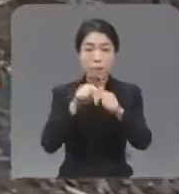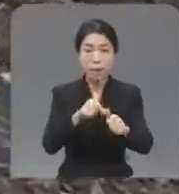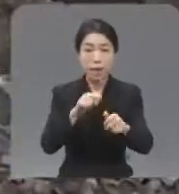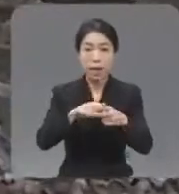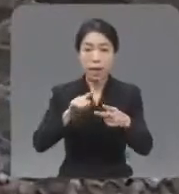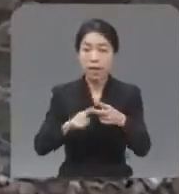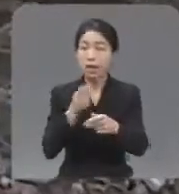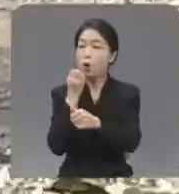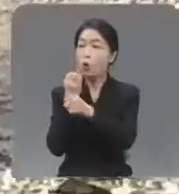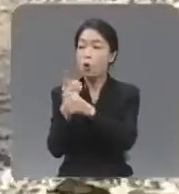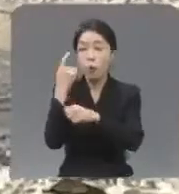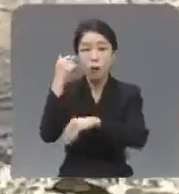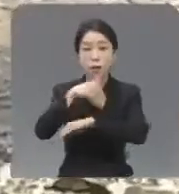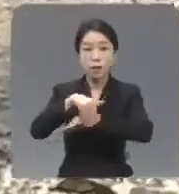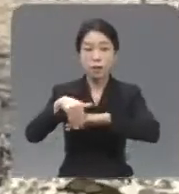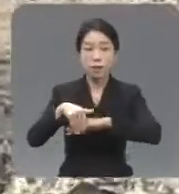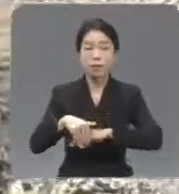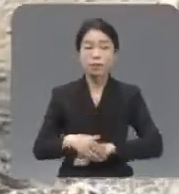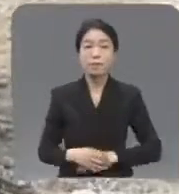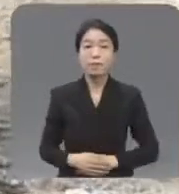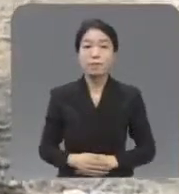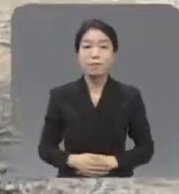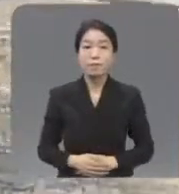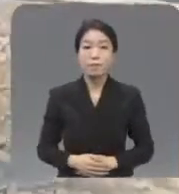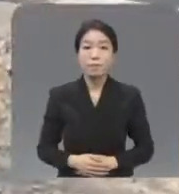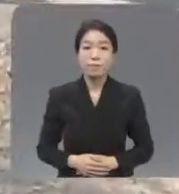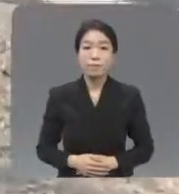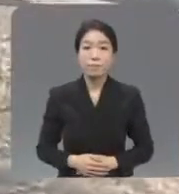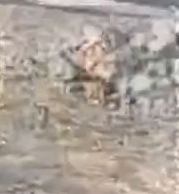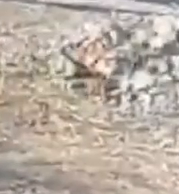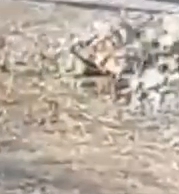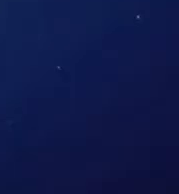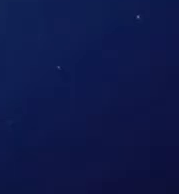부과하거나 고발하는 등의 처분을 할 계획입니다.